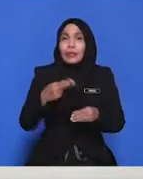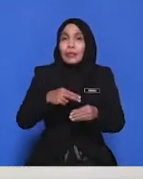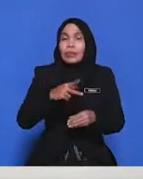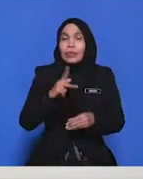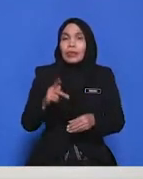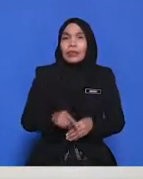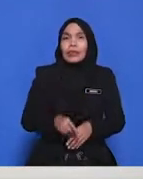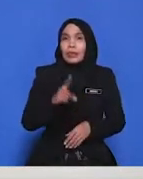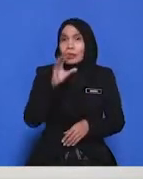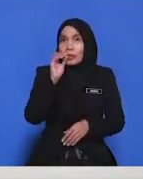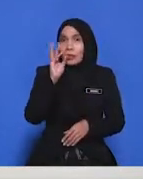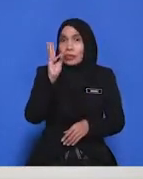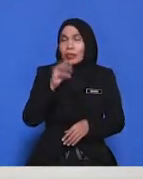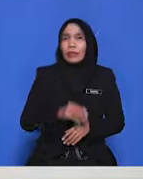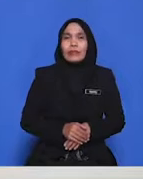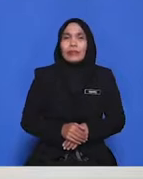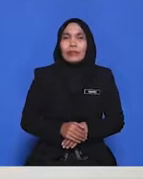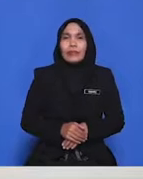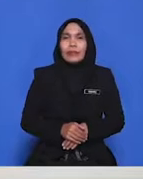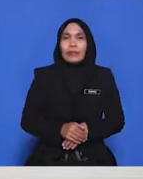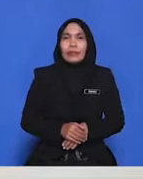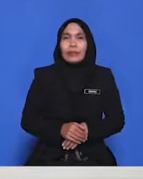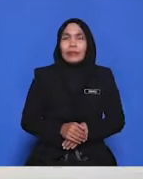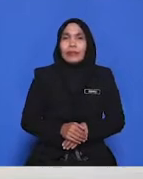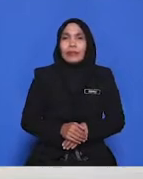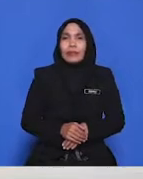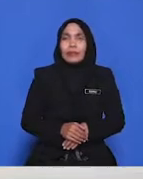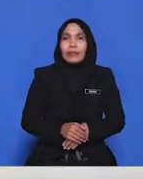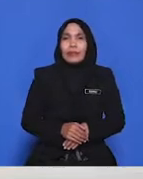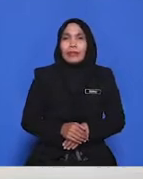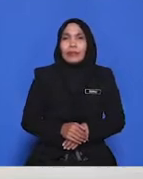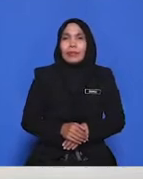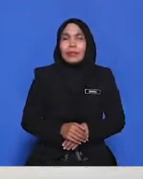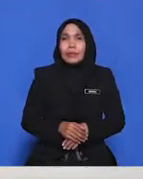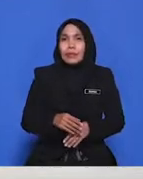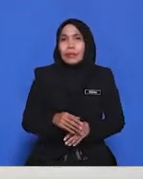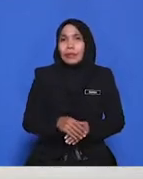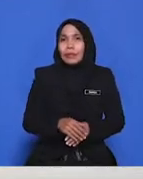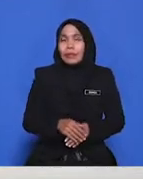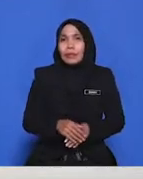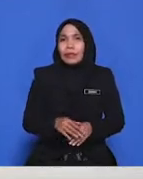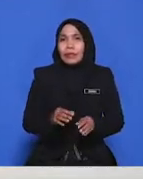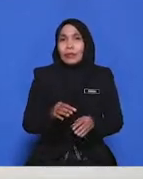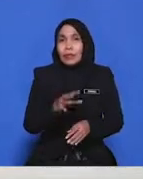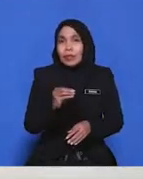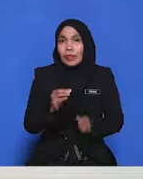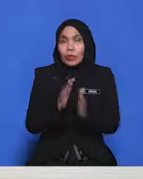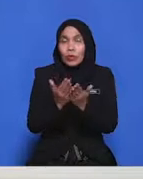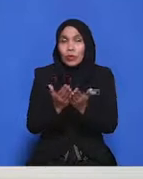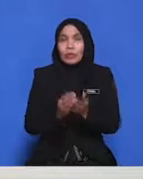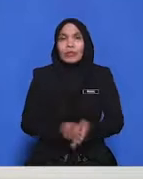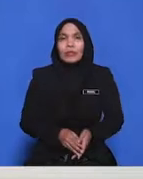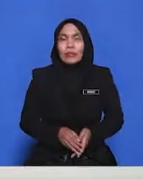116 karya perubatan. Dan buku beliau, Al-Qanun Fitib, menjadi bahan rujukan